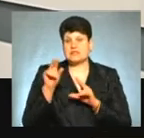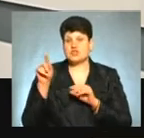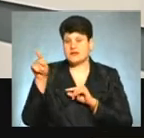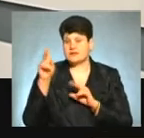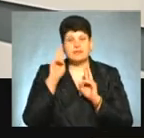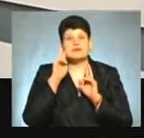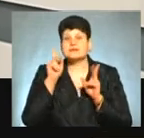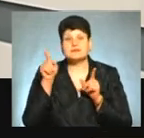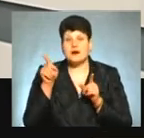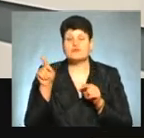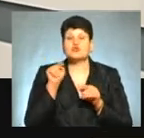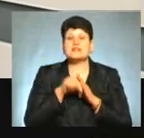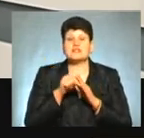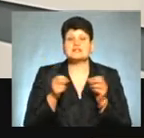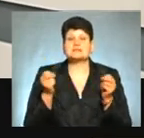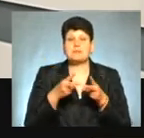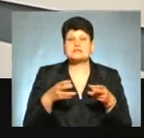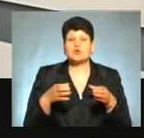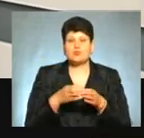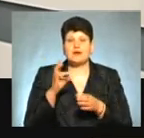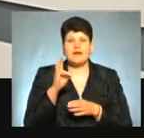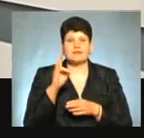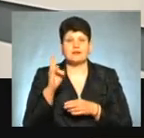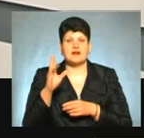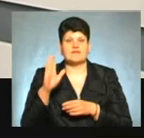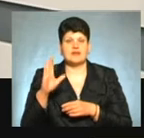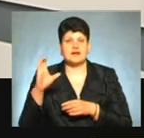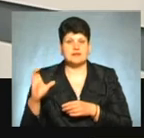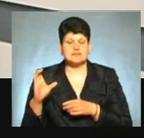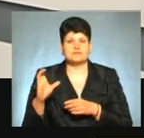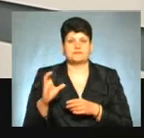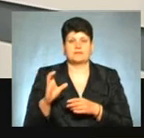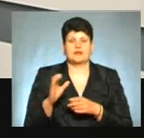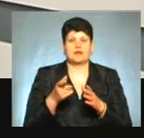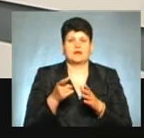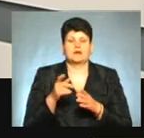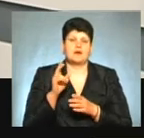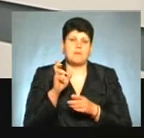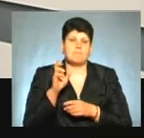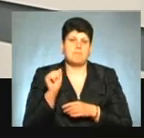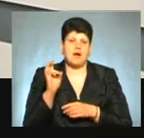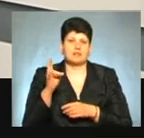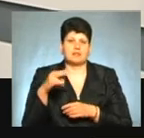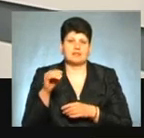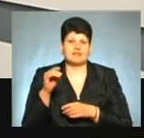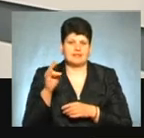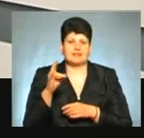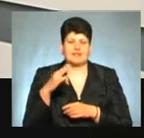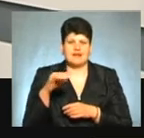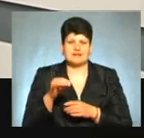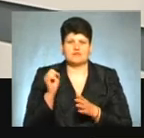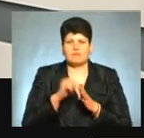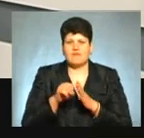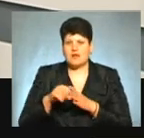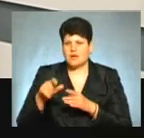нього не знав, що таке спецгрупи НКВС, які під виглядом бандерівців різали, вбивали, нищили людей, піддавали тортурам,